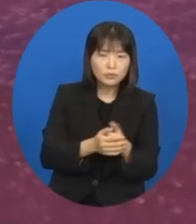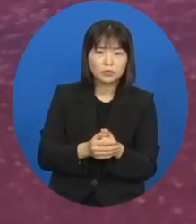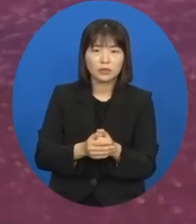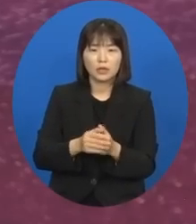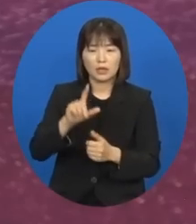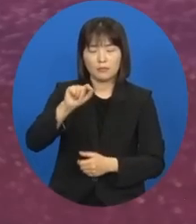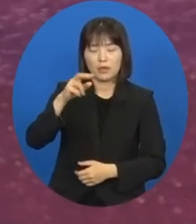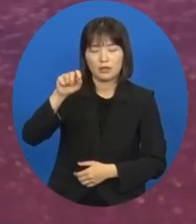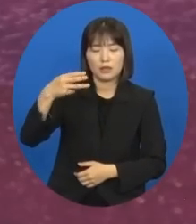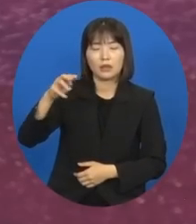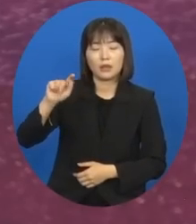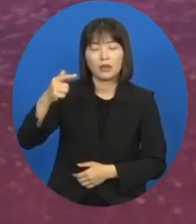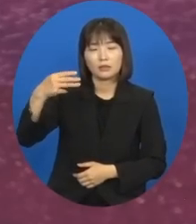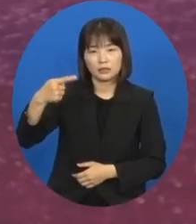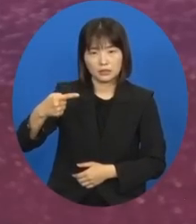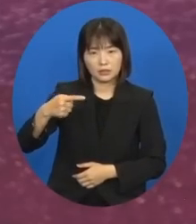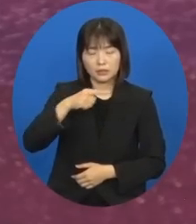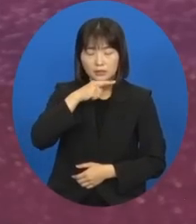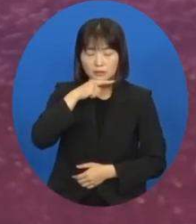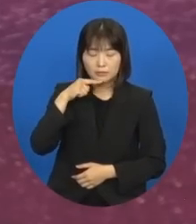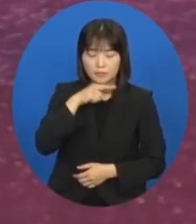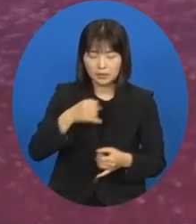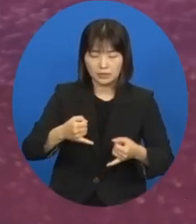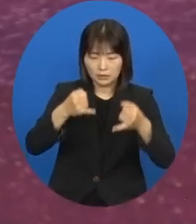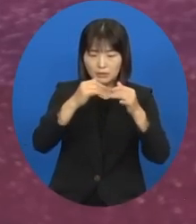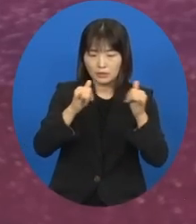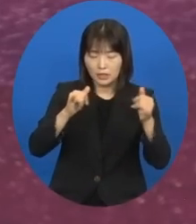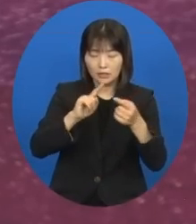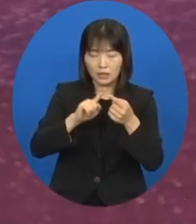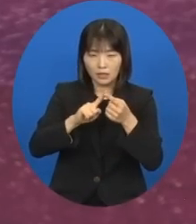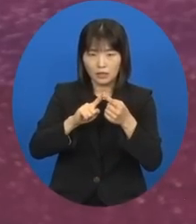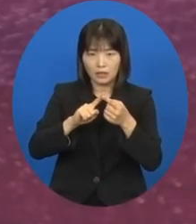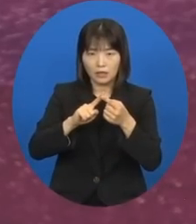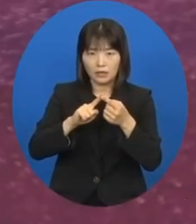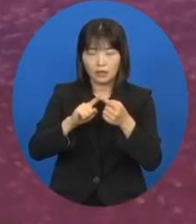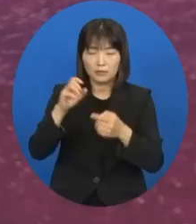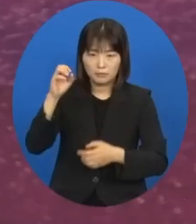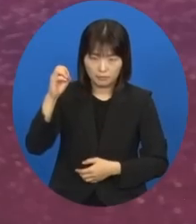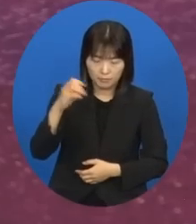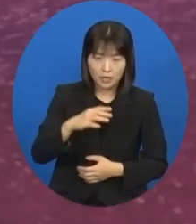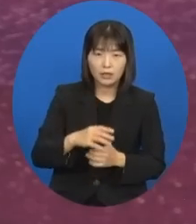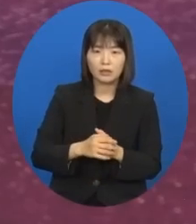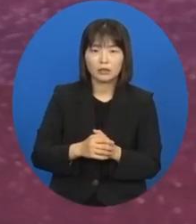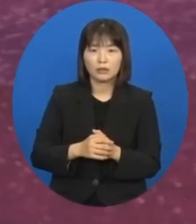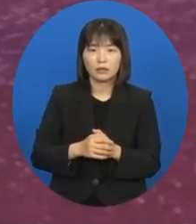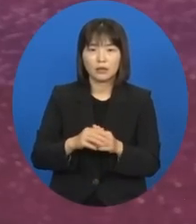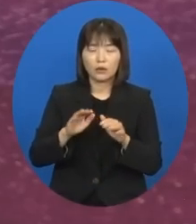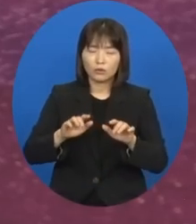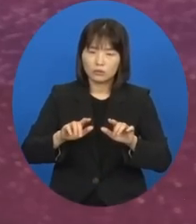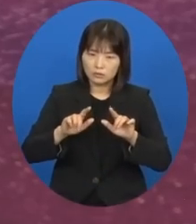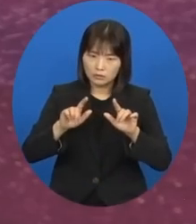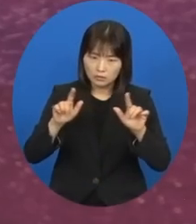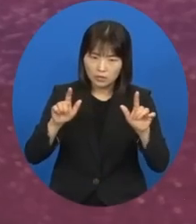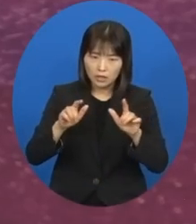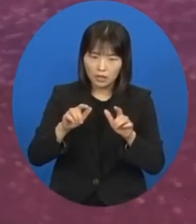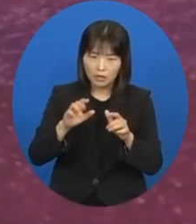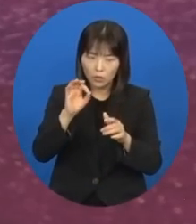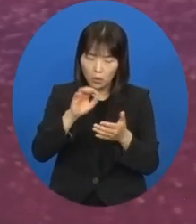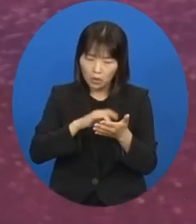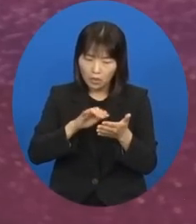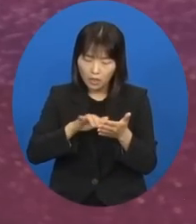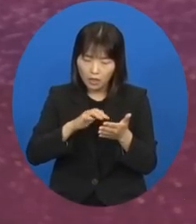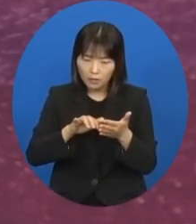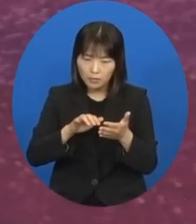달란트 빚진 자에 대한 말씀을 하십니다 오늘날로 환산하면 여러 해석이 나오지만 분명한 것은